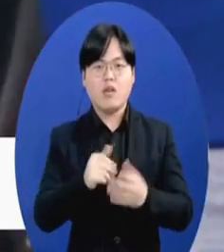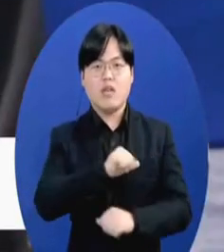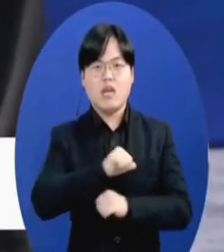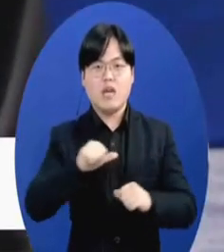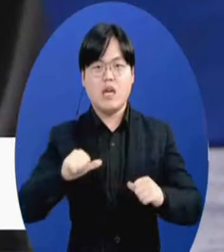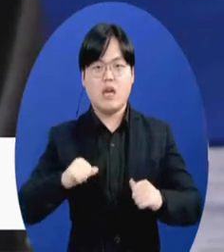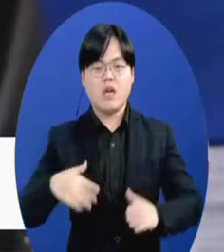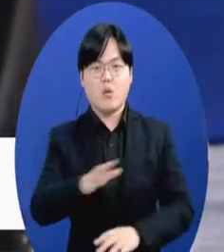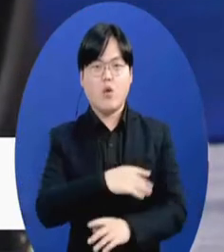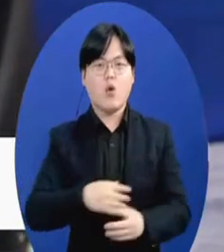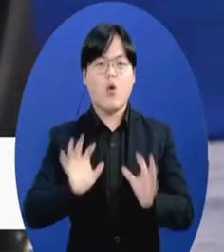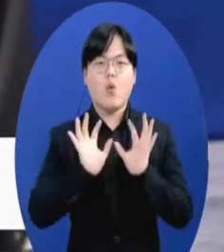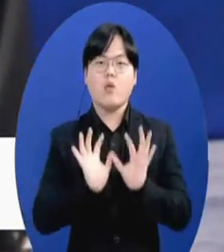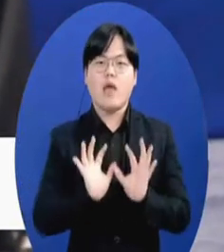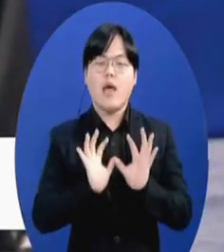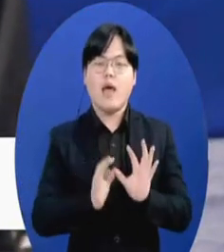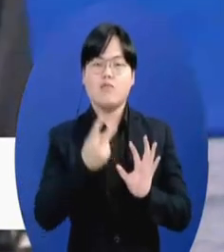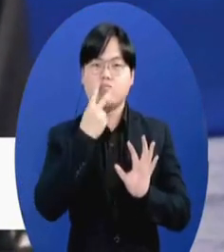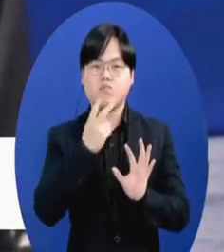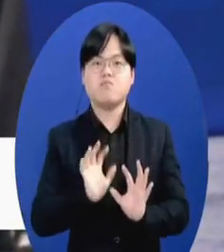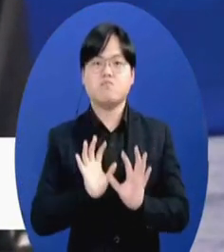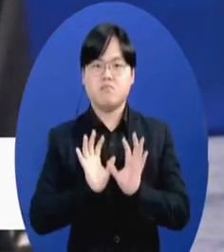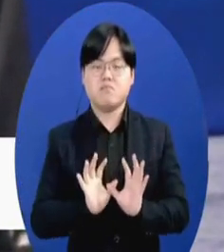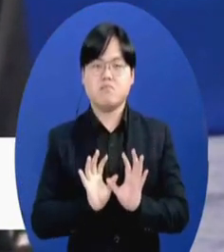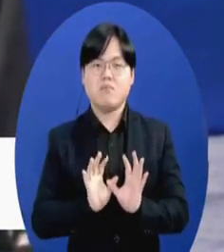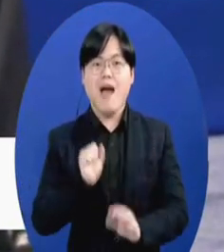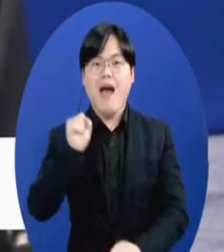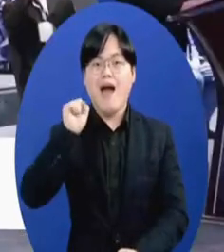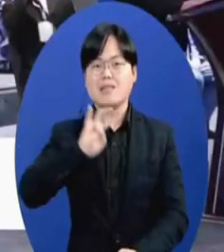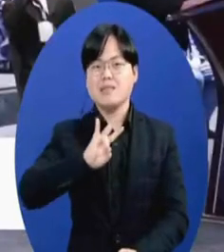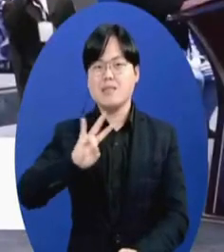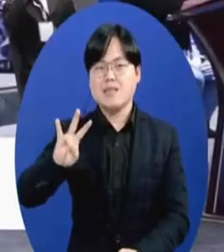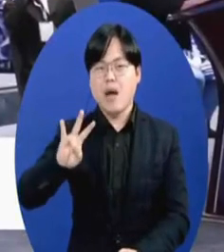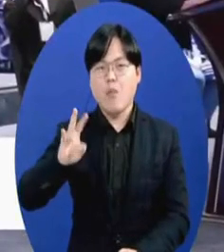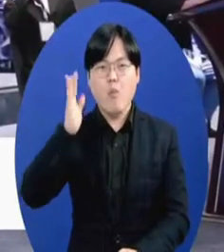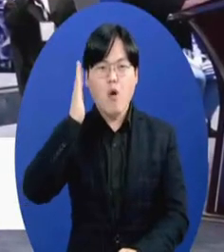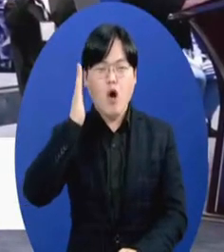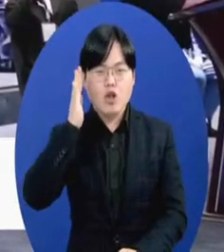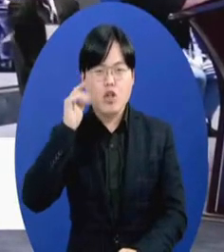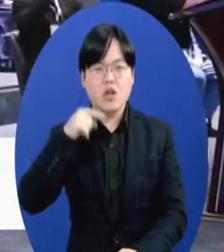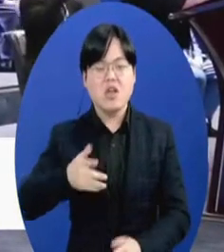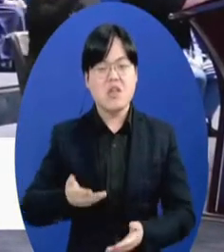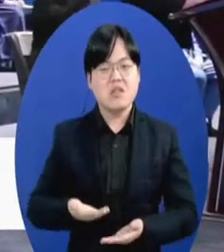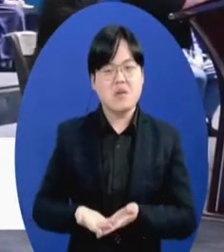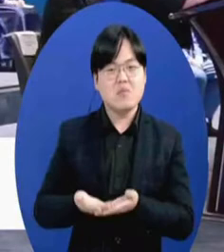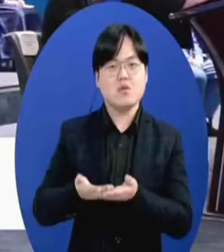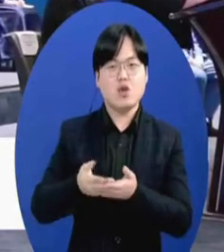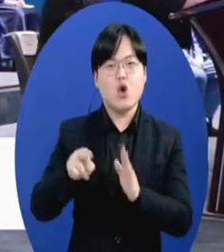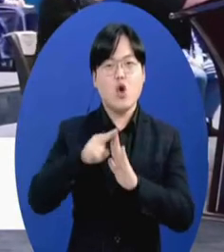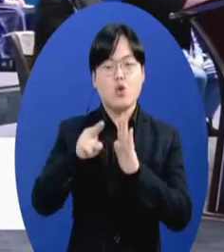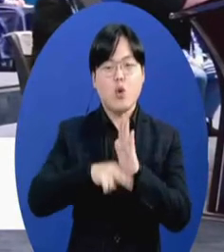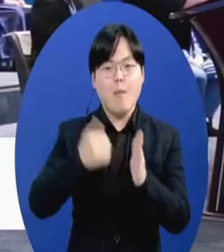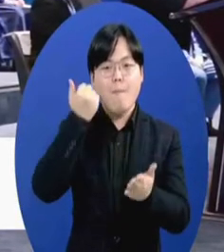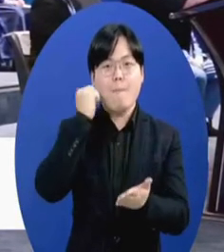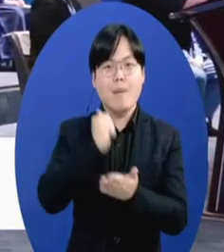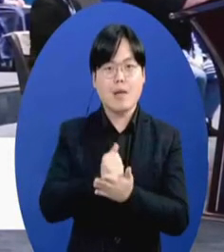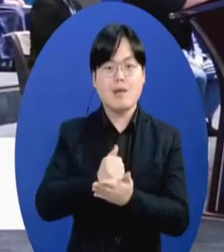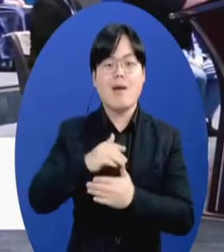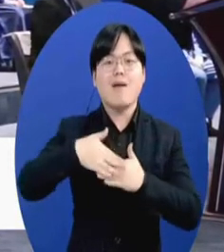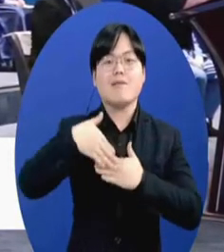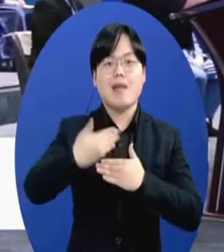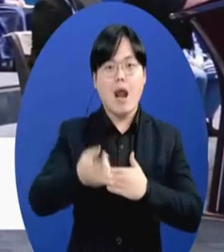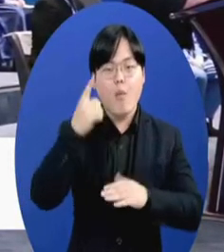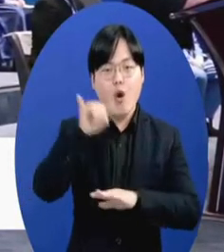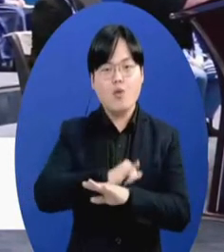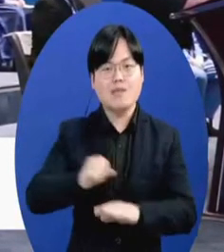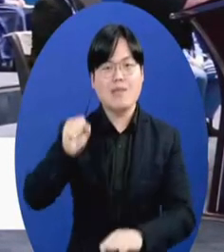дунд ихээхэн хүлээлт үүсгээд байгаа. Учир нь ардчилсан намын үзэл баримтлал үнд цүүлийг дэмжсэн дүрэм батлагдаж байж Монголын